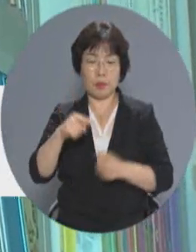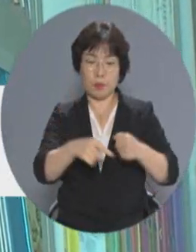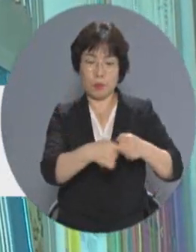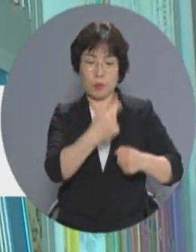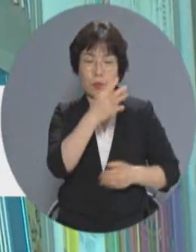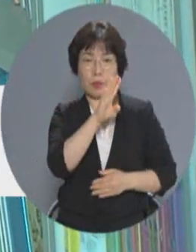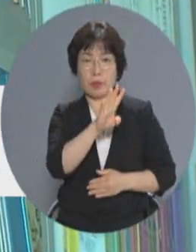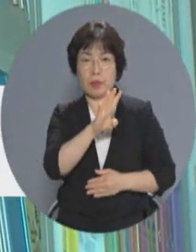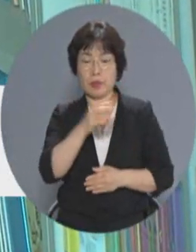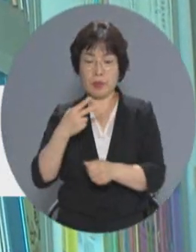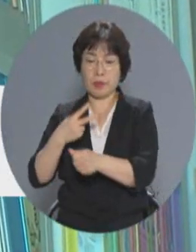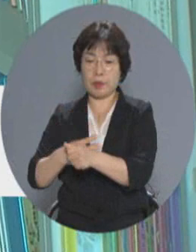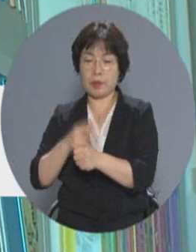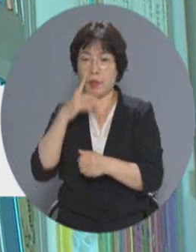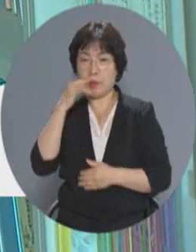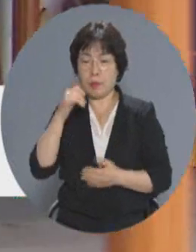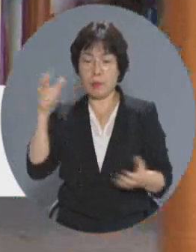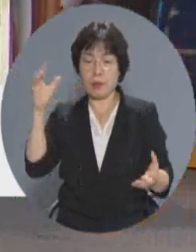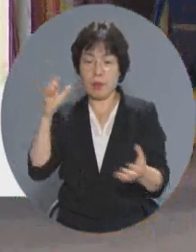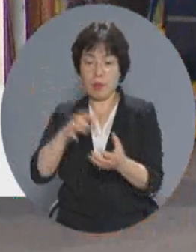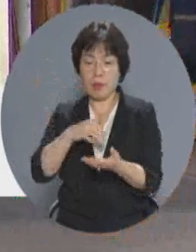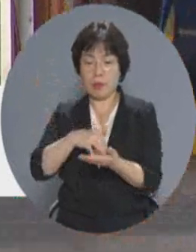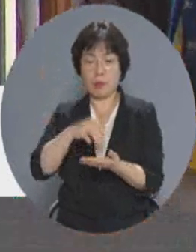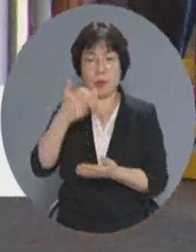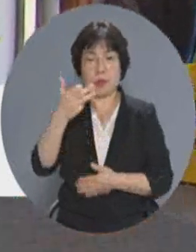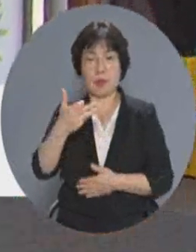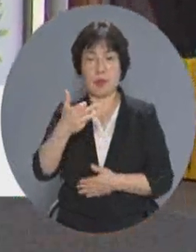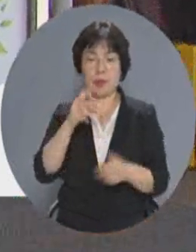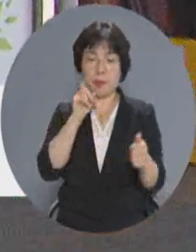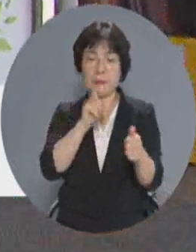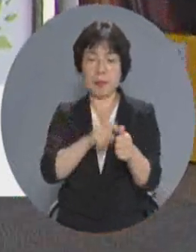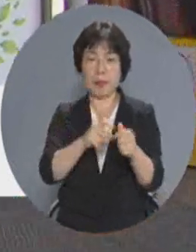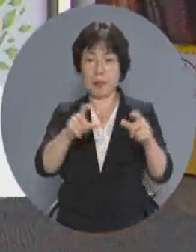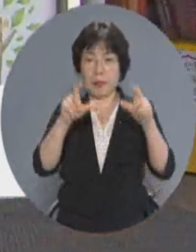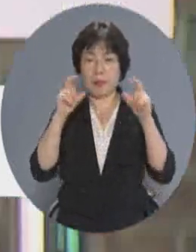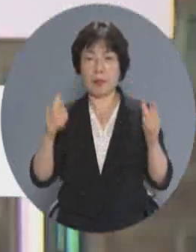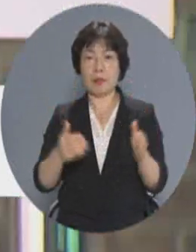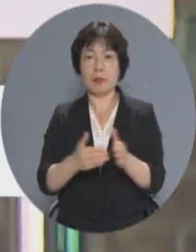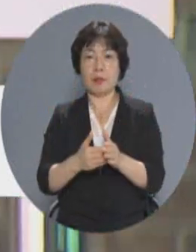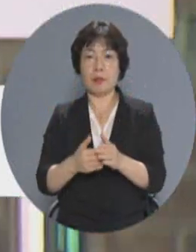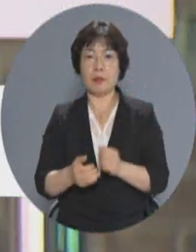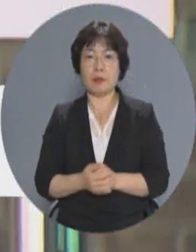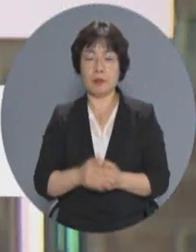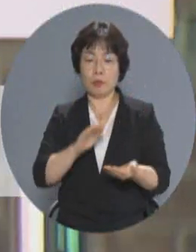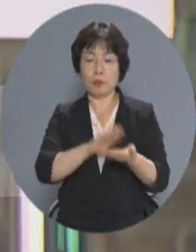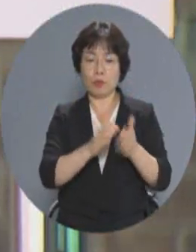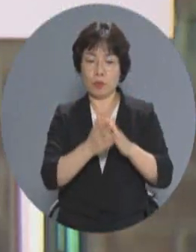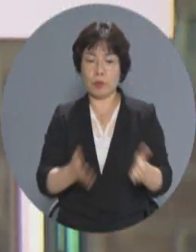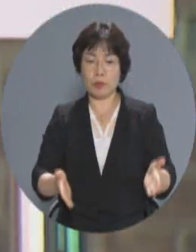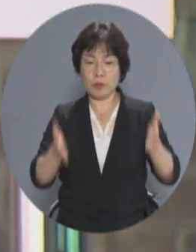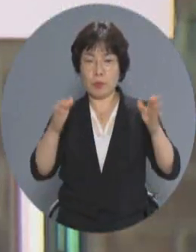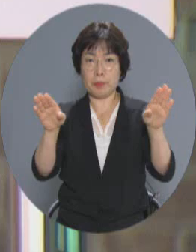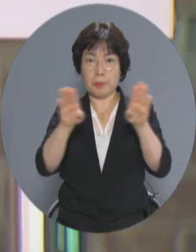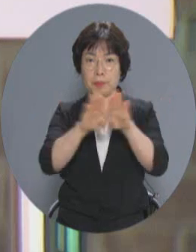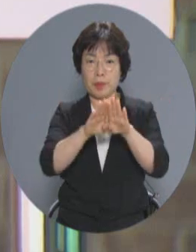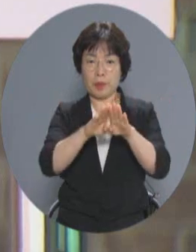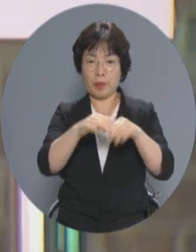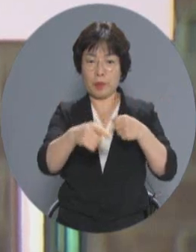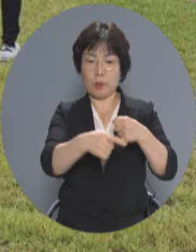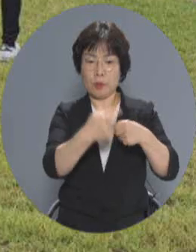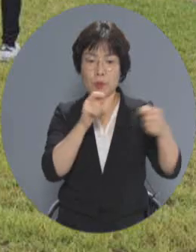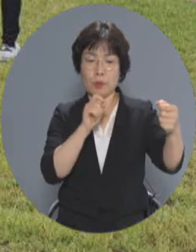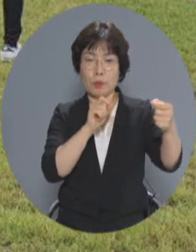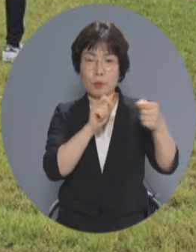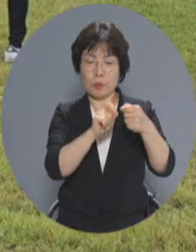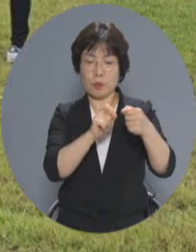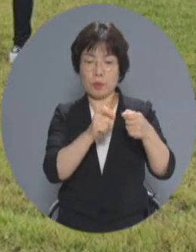초등학생 4명, 선생님과 학부모 등 총 18명이 확진됐습니다. 유치원 건물은 폐쇄됐고 인근 초등학교